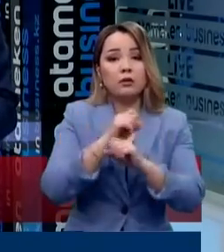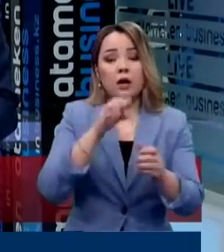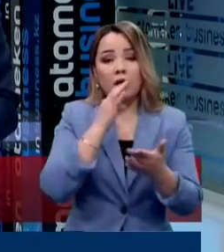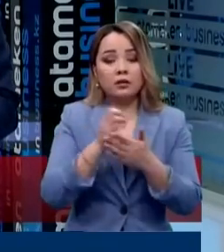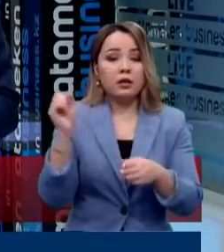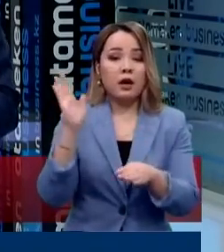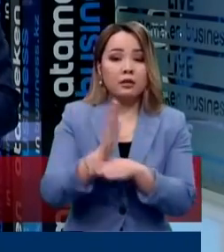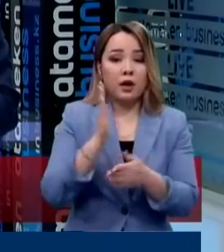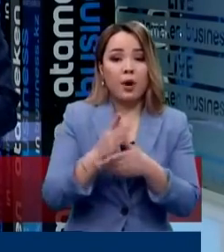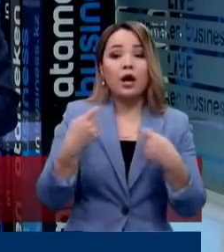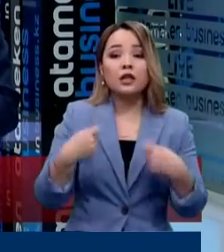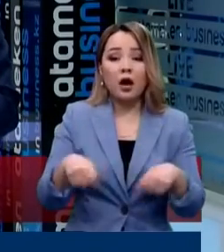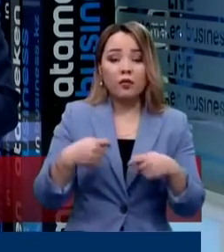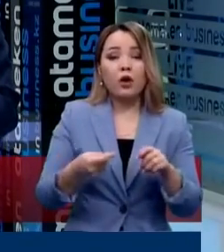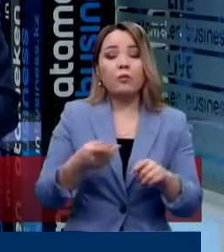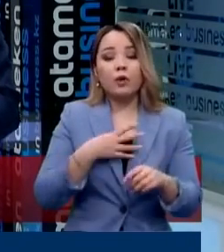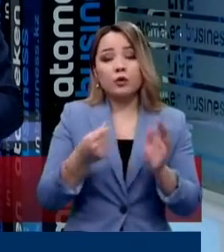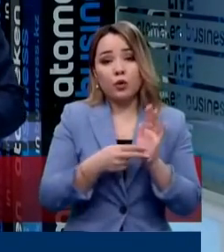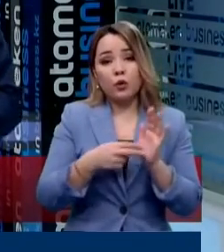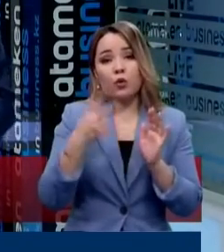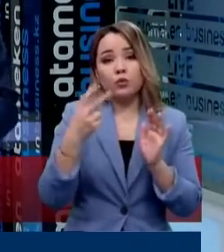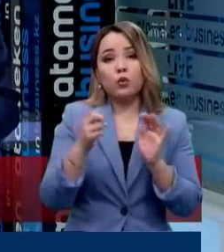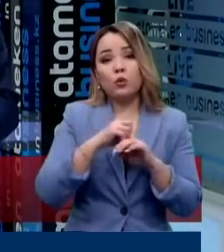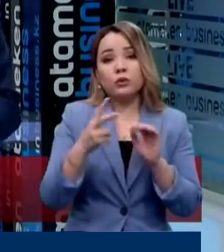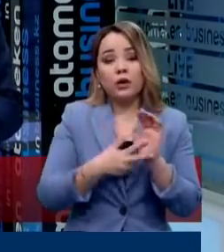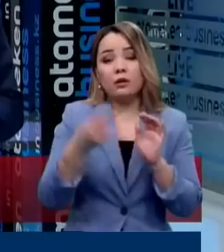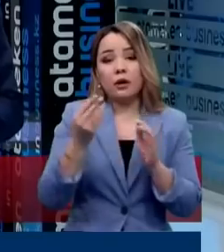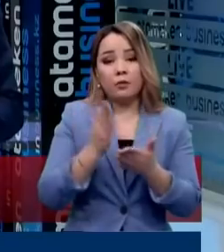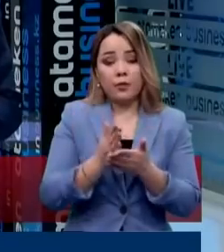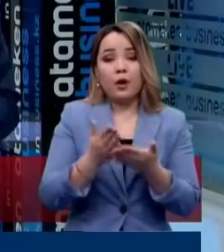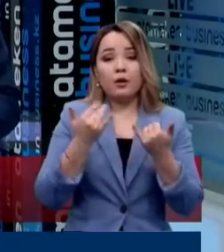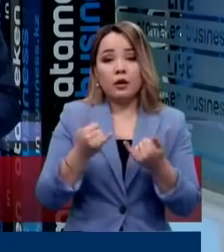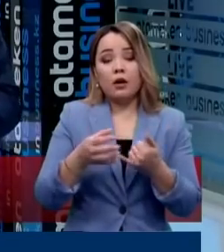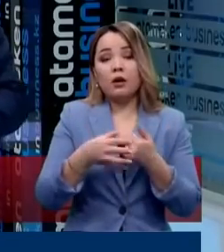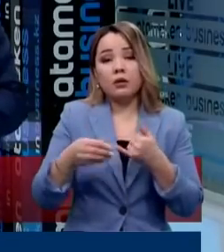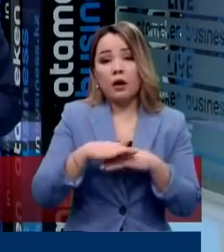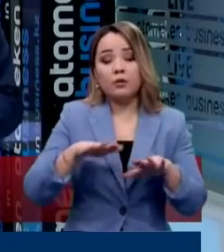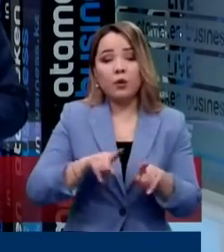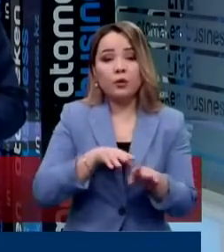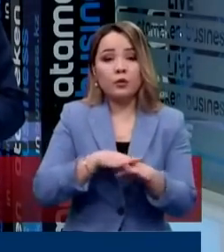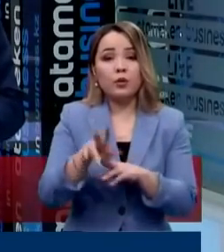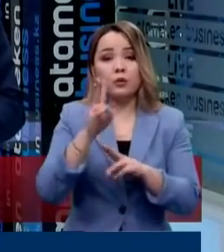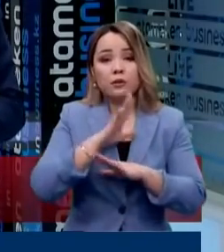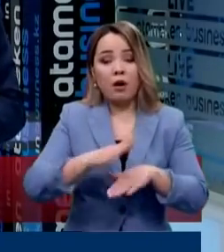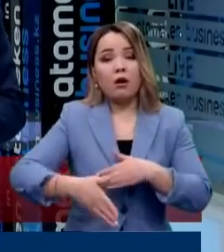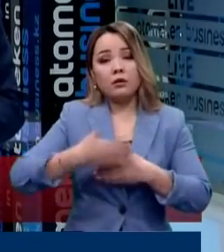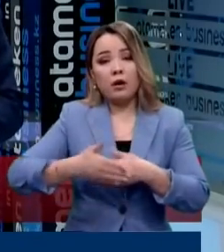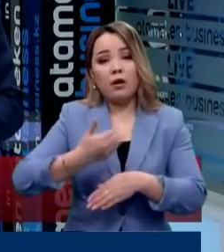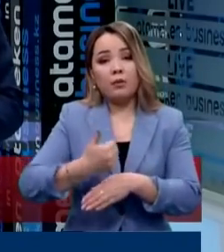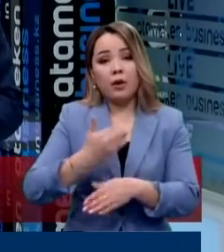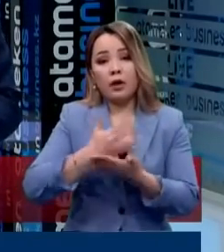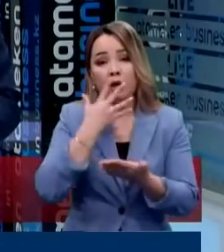қаулы шығарды, ал тауардың көтерме бағасы 318 теңге. Аймақ басшысының қаулысын орындамағандар әкімшілік жазаға тартылуы